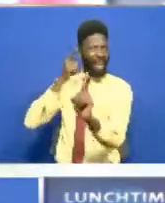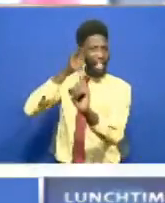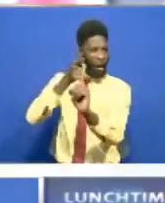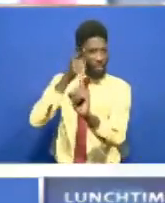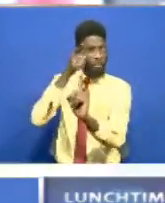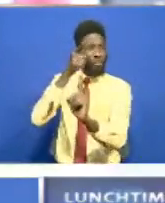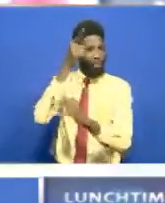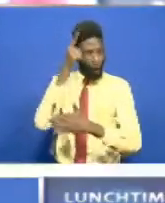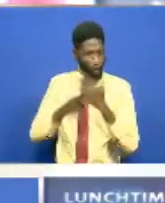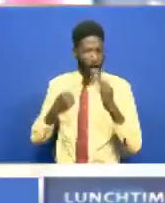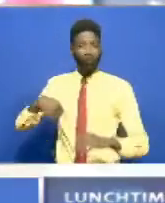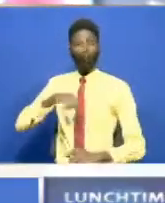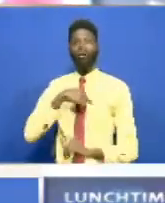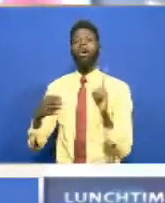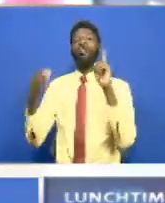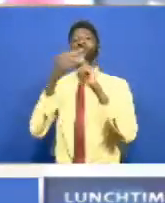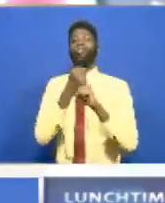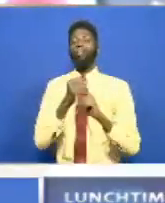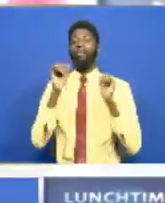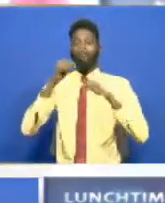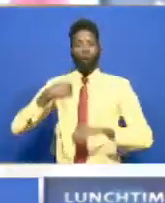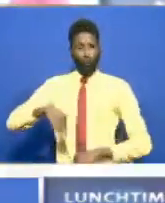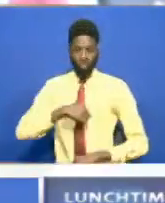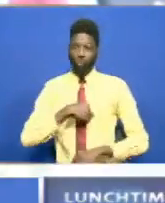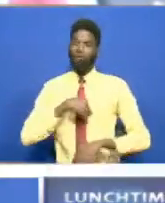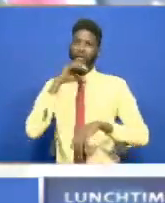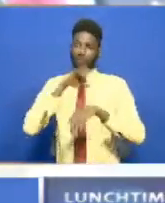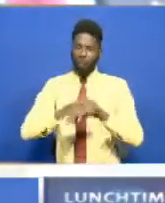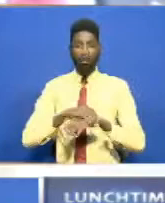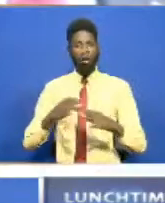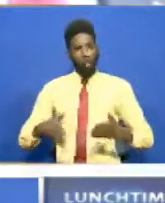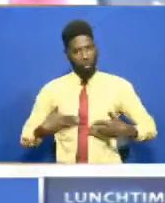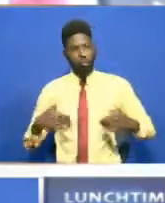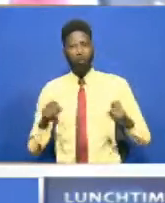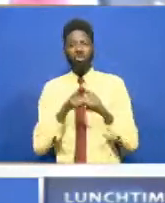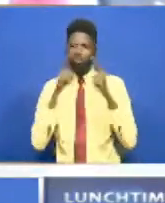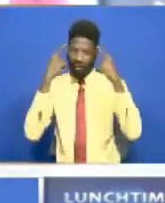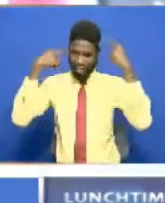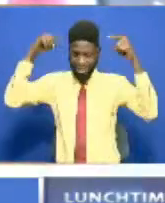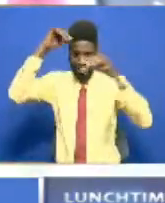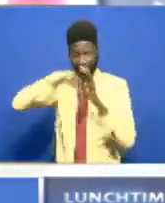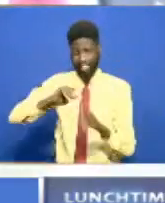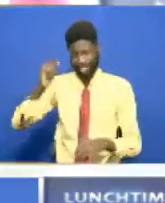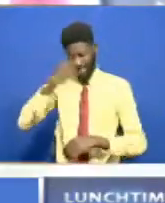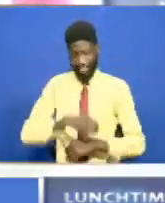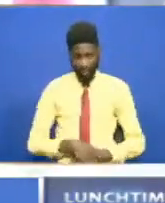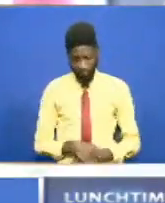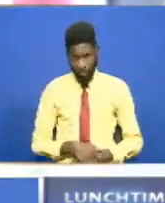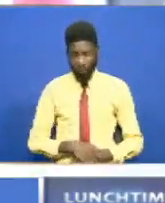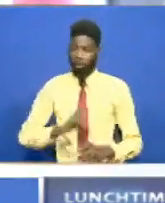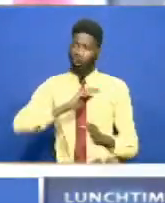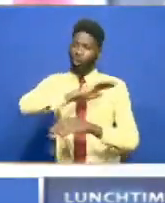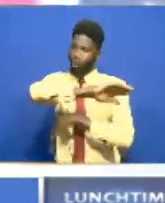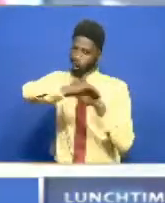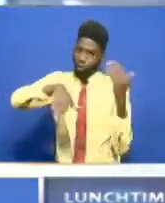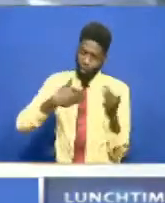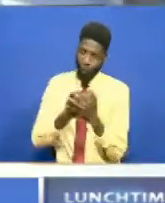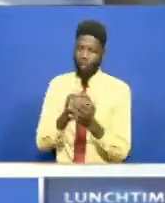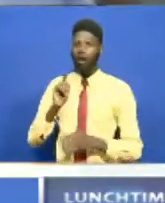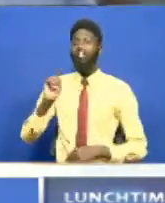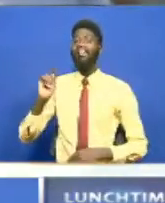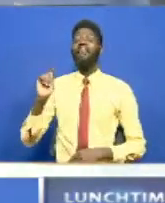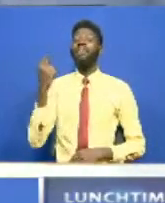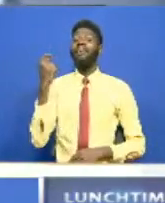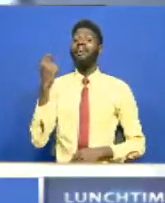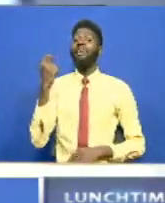ili raha tuweze kupata na ustawi katika taifa letu. Wakenya wote, mtoto amezaliwa